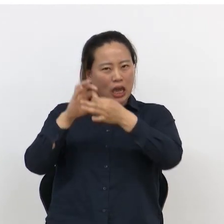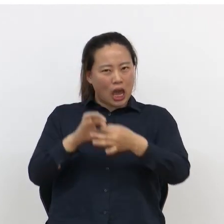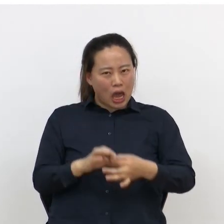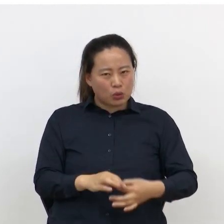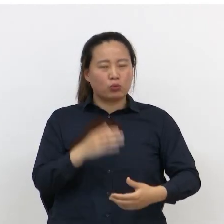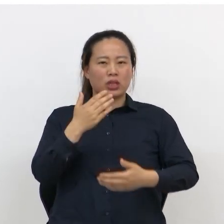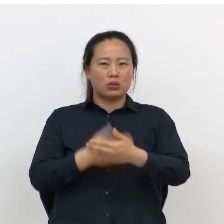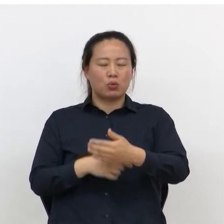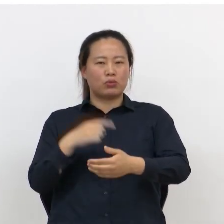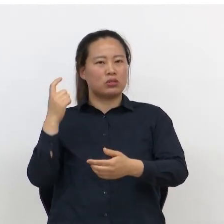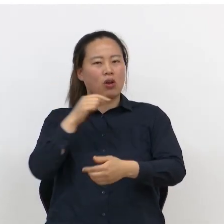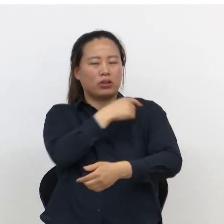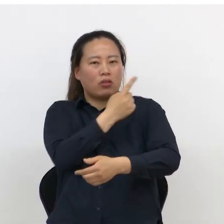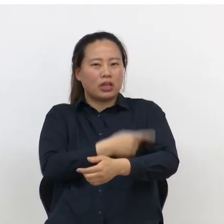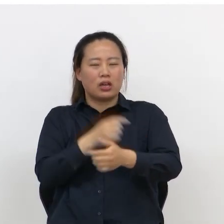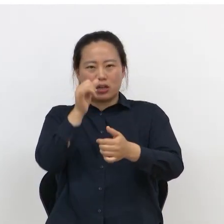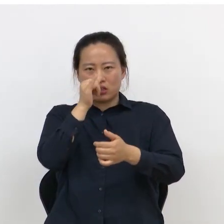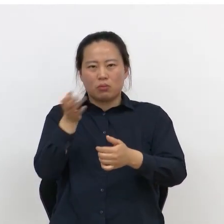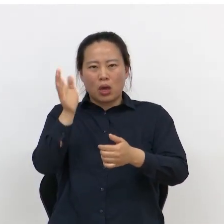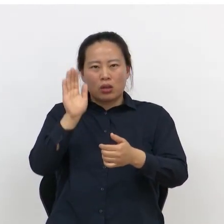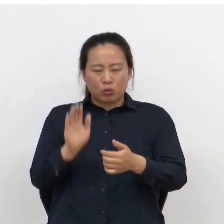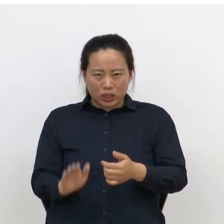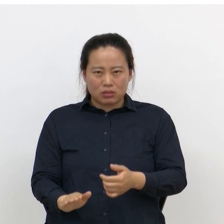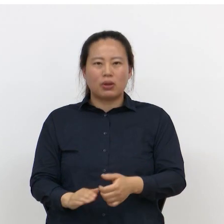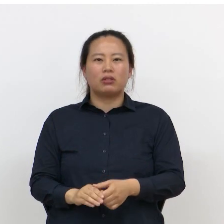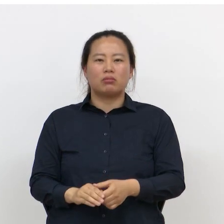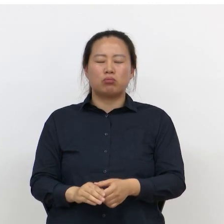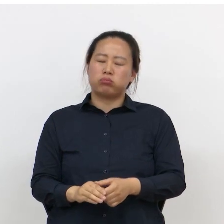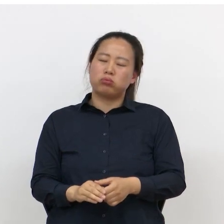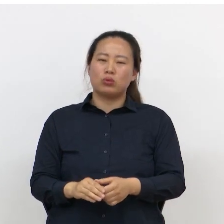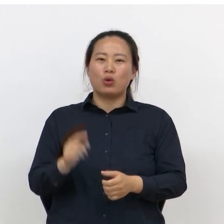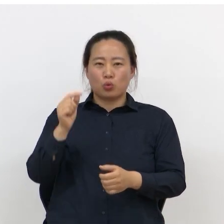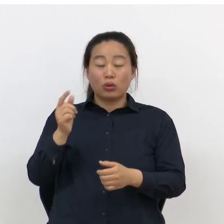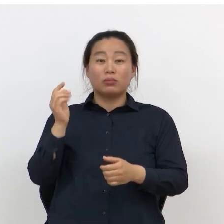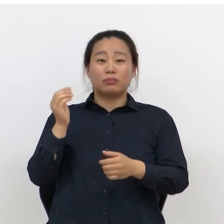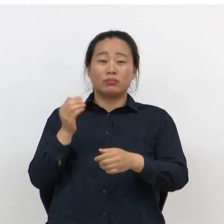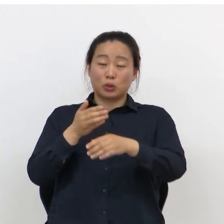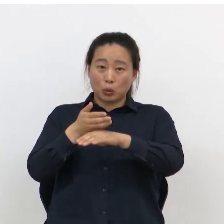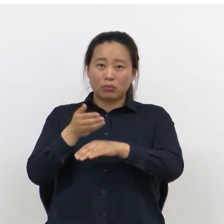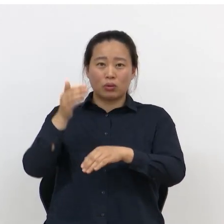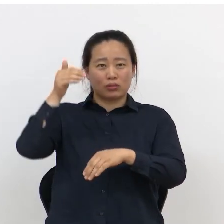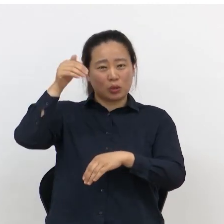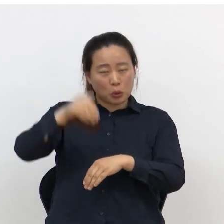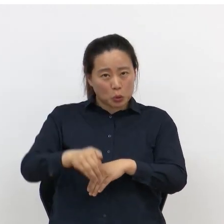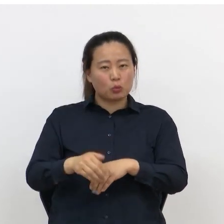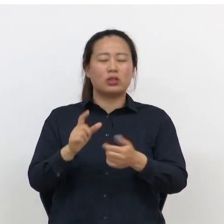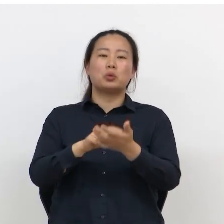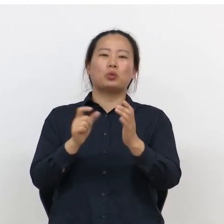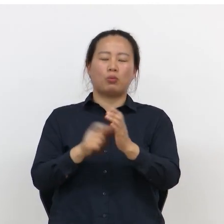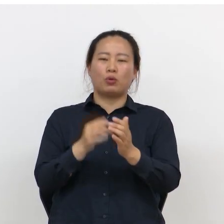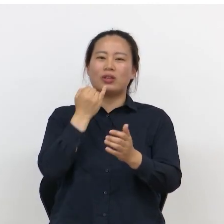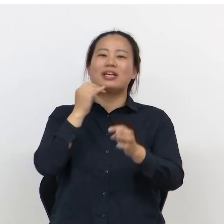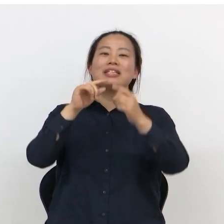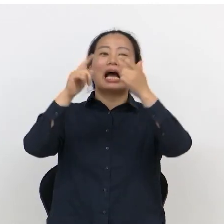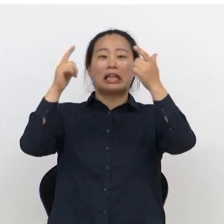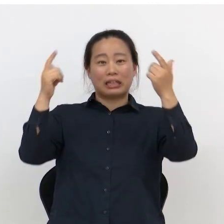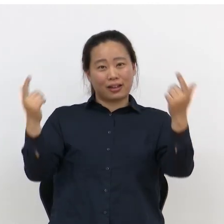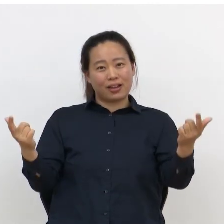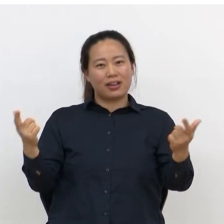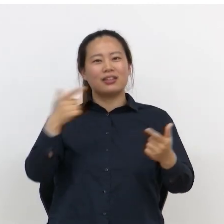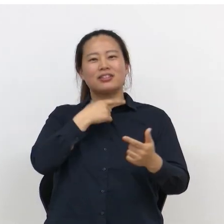설령 잔존청력이 떨어지더라도 이 정도의 성적은 얻을 수 있는 그런 장비가 되겠습니다. 아쉽지만